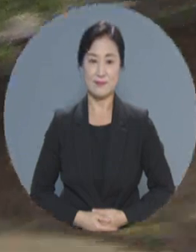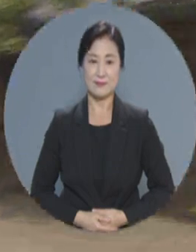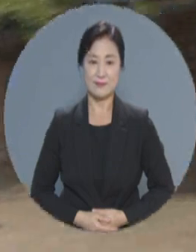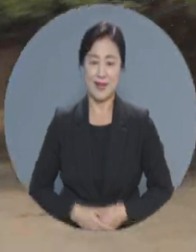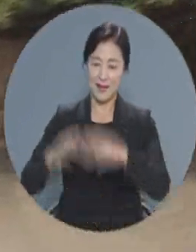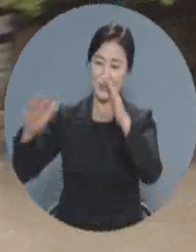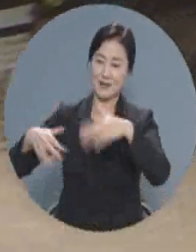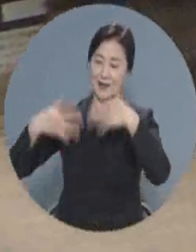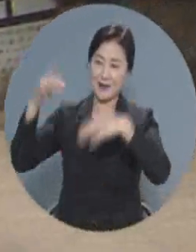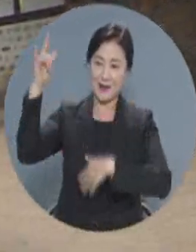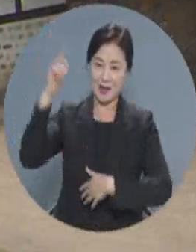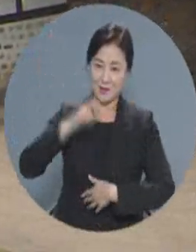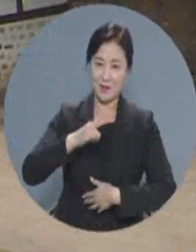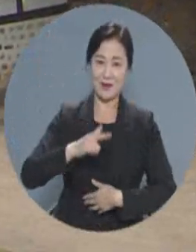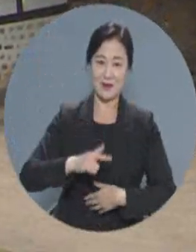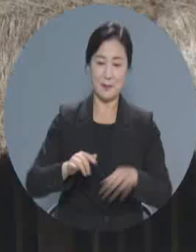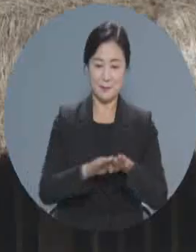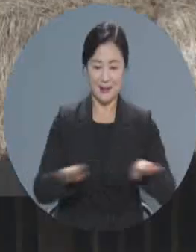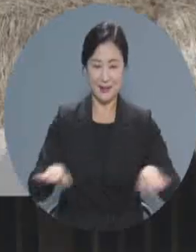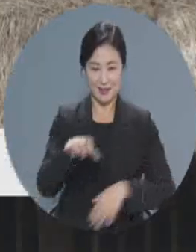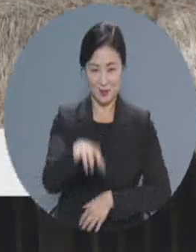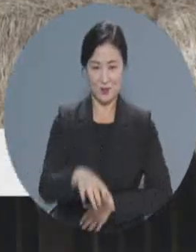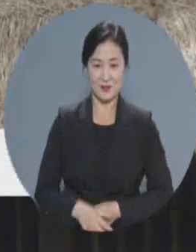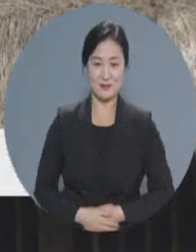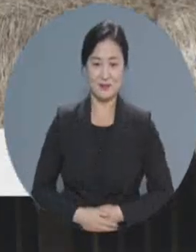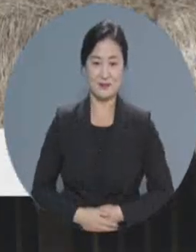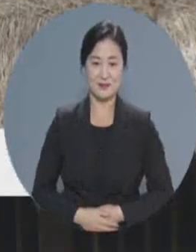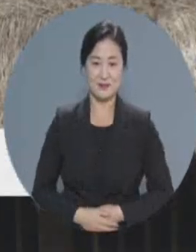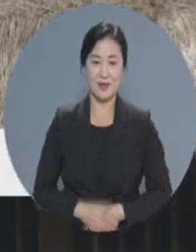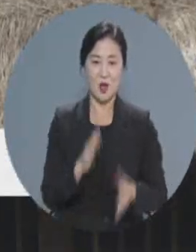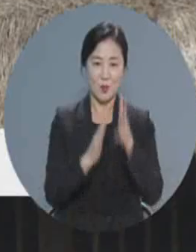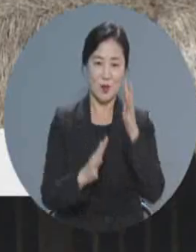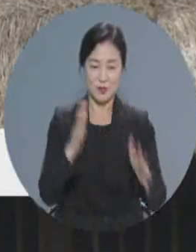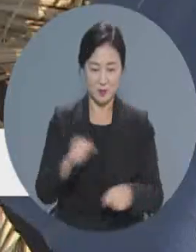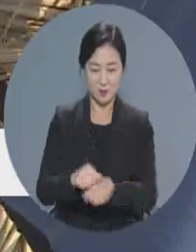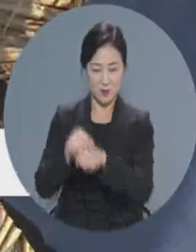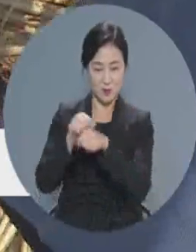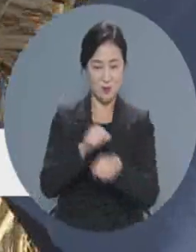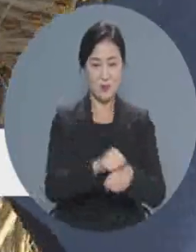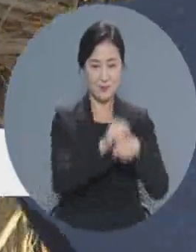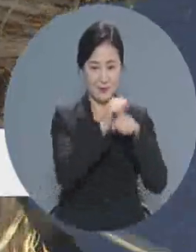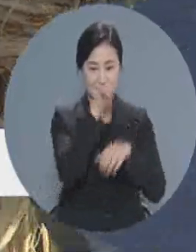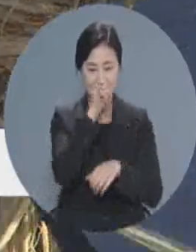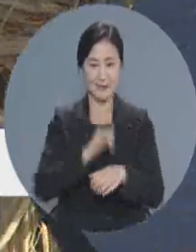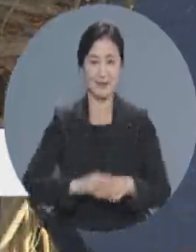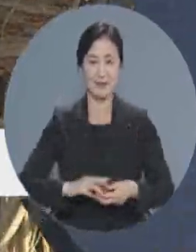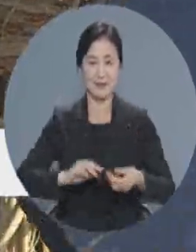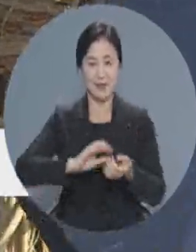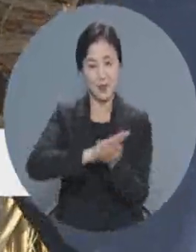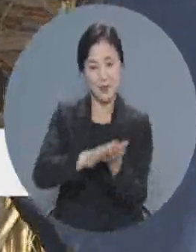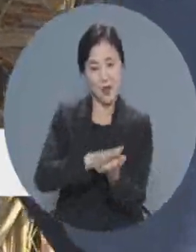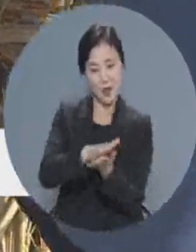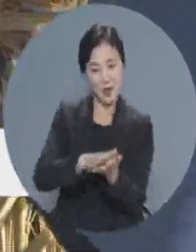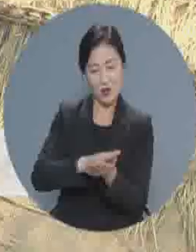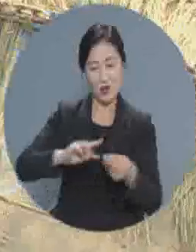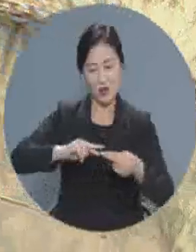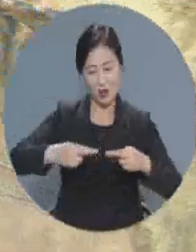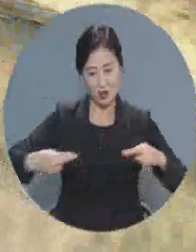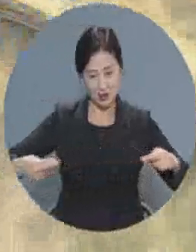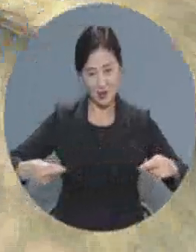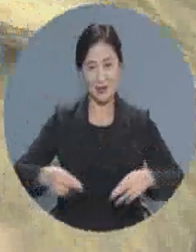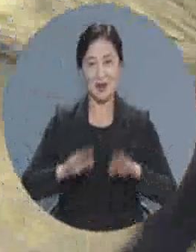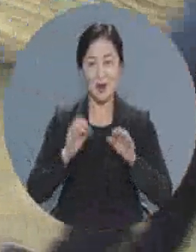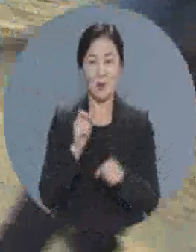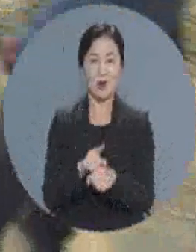가을 햇볕이 내리는 앞마당에 볏짚이 수북히 쌓여 있습니다. 하나 둘 엮어 만든 볏짚 이영은